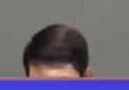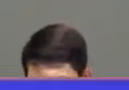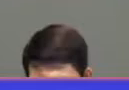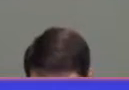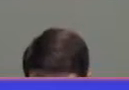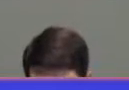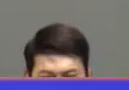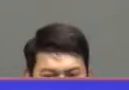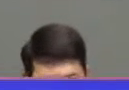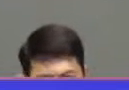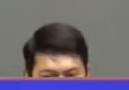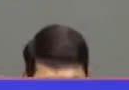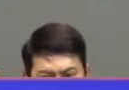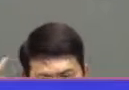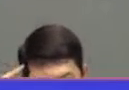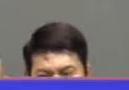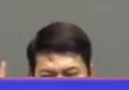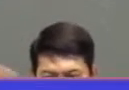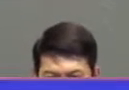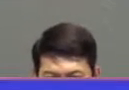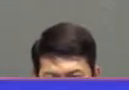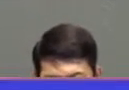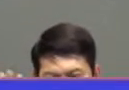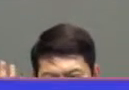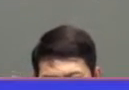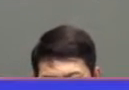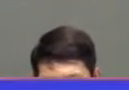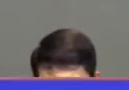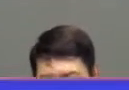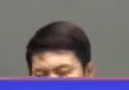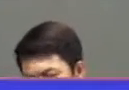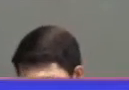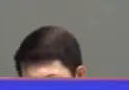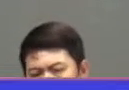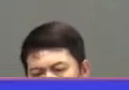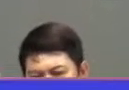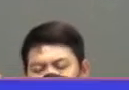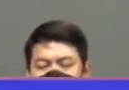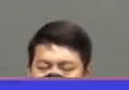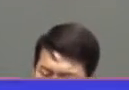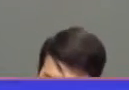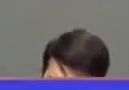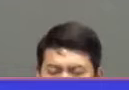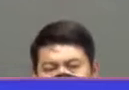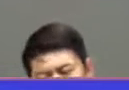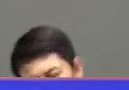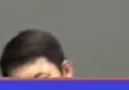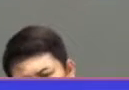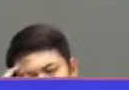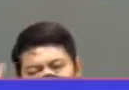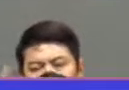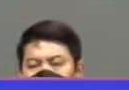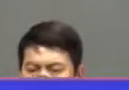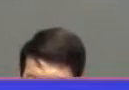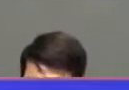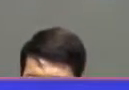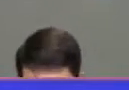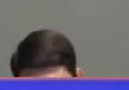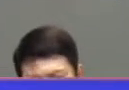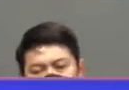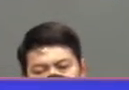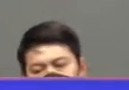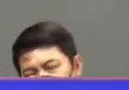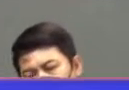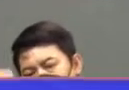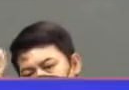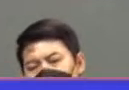ครื่องดื่มค่าสินค้าบริการที่กำหนดเนี่ยสูงสุด150บาทต่อวันต่อคนนะคะหรือไม่เกิน800บาทต่อคน